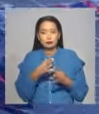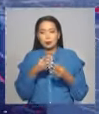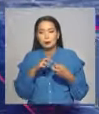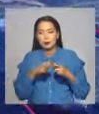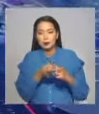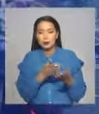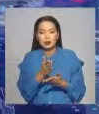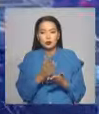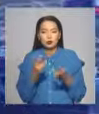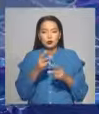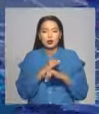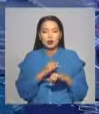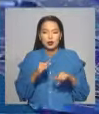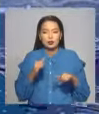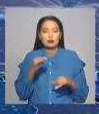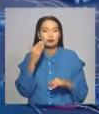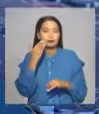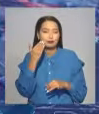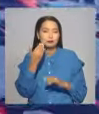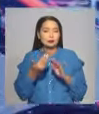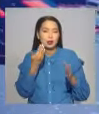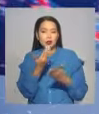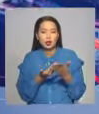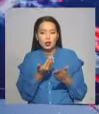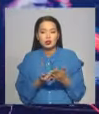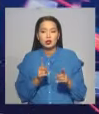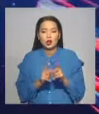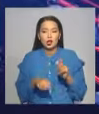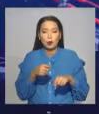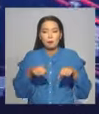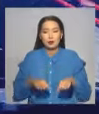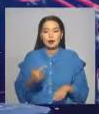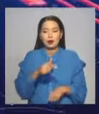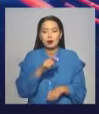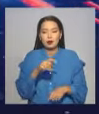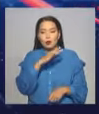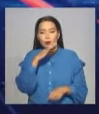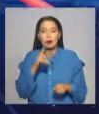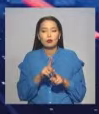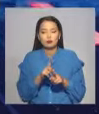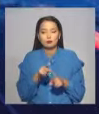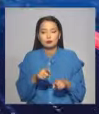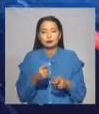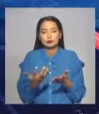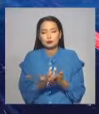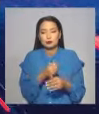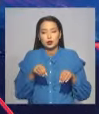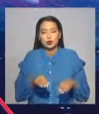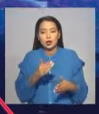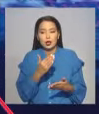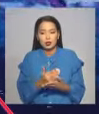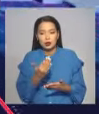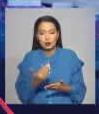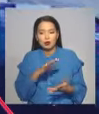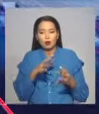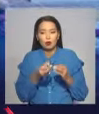развивать инструменты прогноза и профилактики нарушений прав граждан. Во многом успешное решение этой задачи зависит от тесного взаимодействия с гражданским